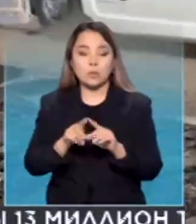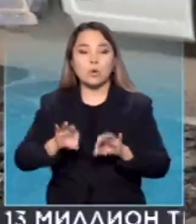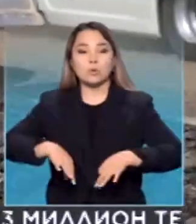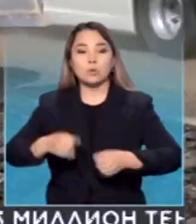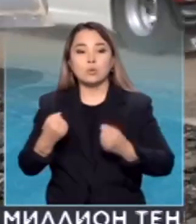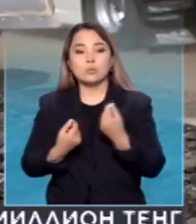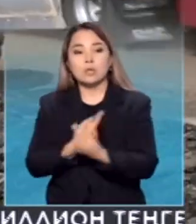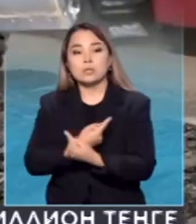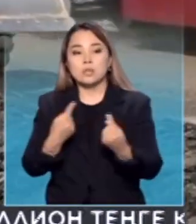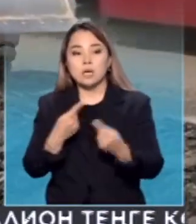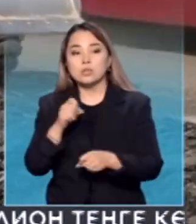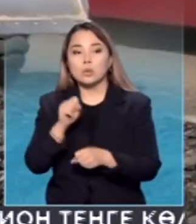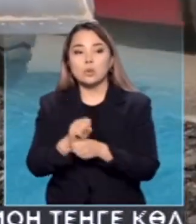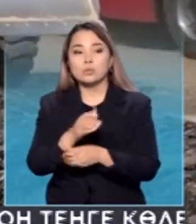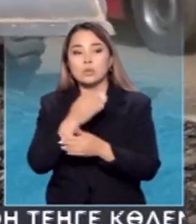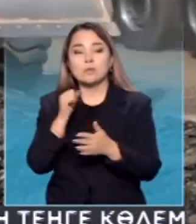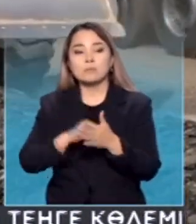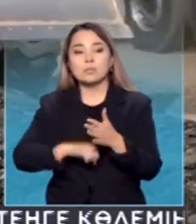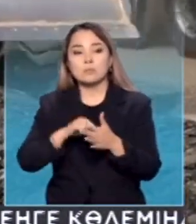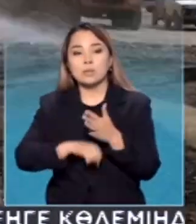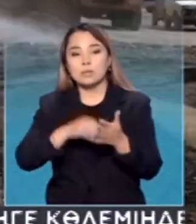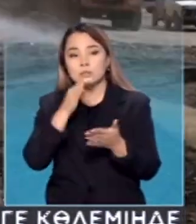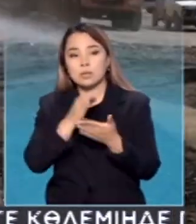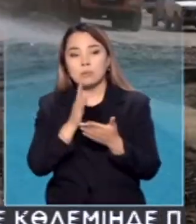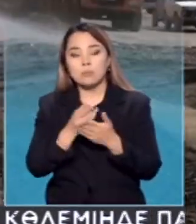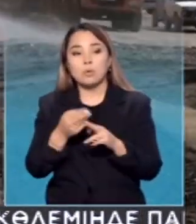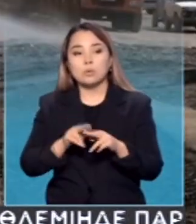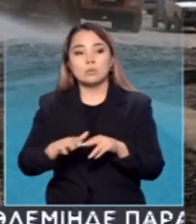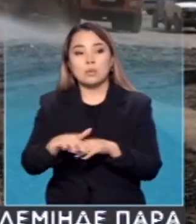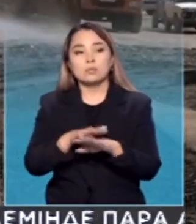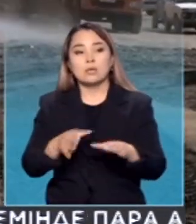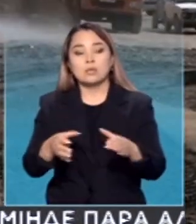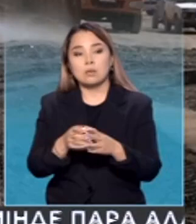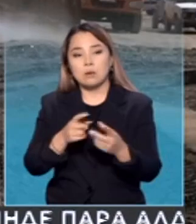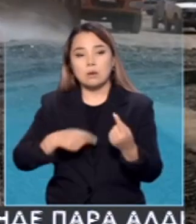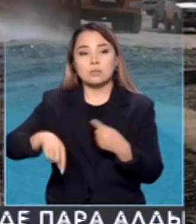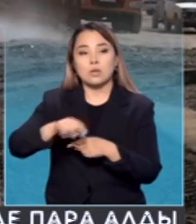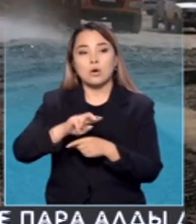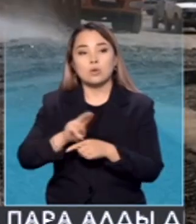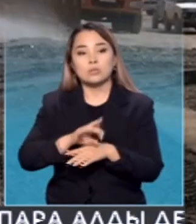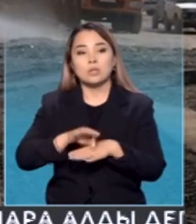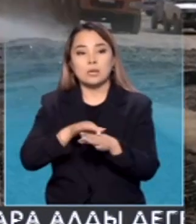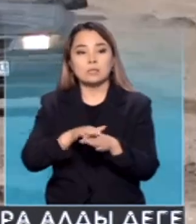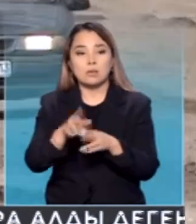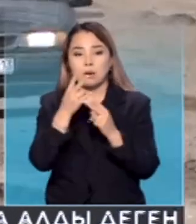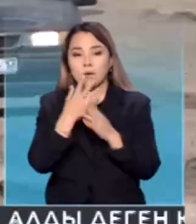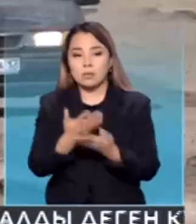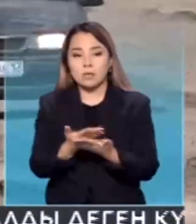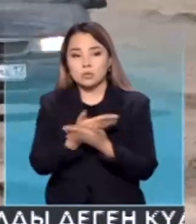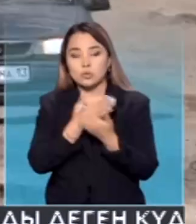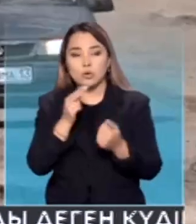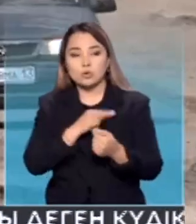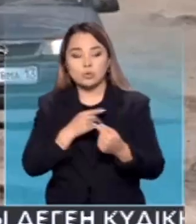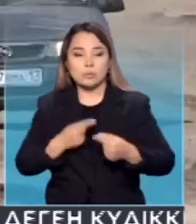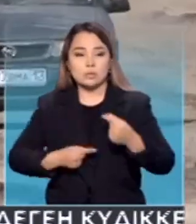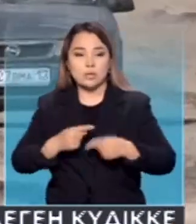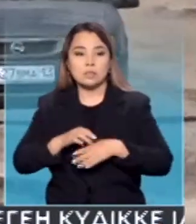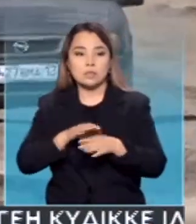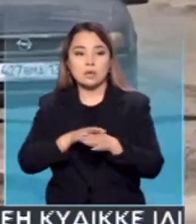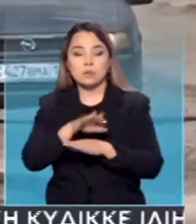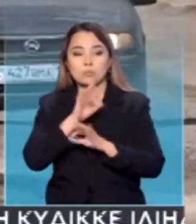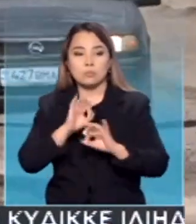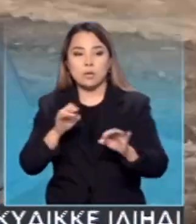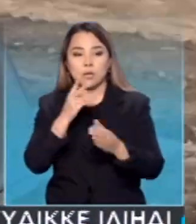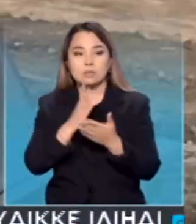көліктердің қозғалысы тоқтамауы себеп дейді. Өйткені осы маңнан айналма жол қарастырылмағандықтан жағаласып жұмыс жүргізіп жатқандарын